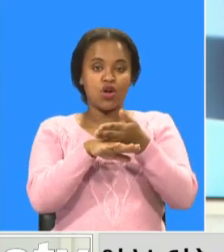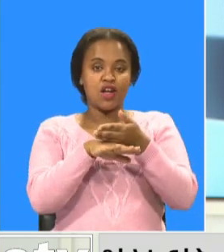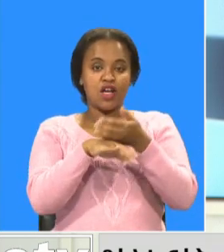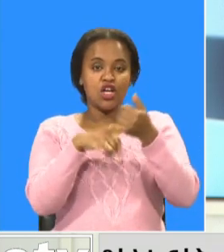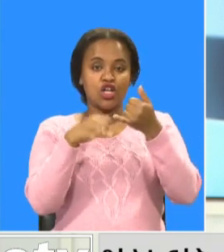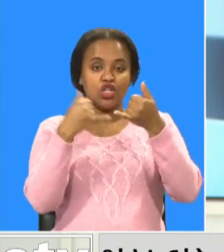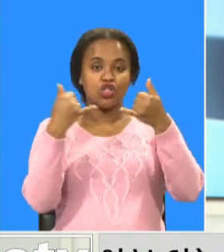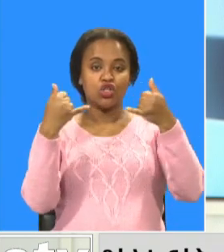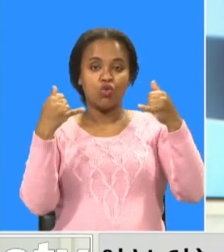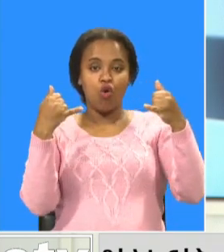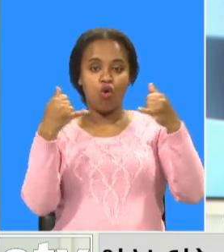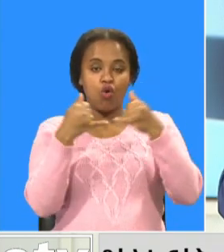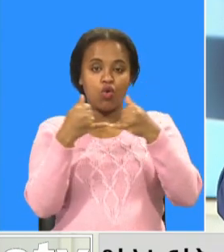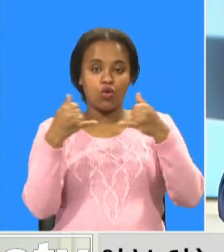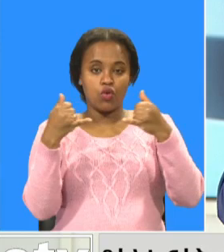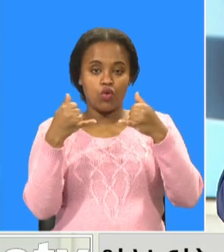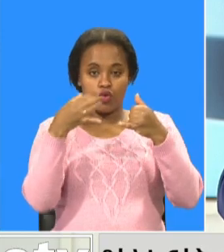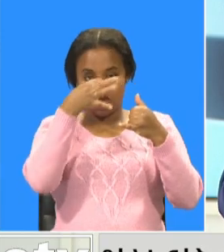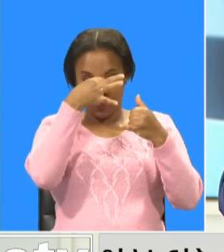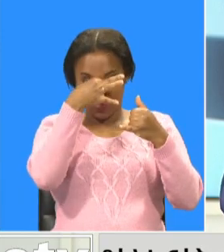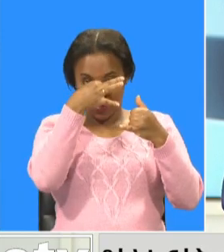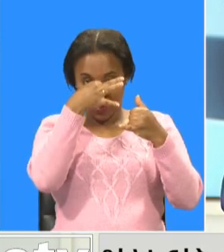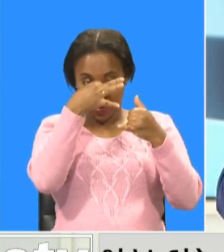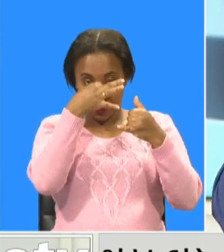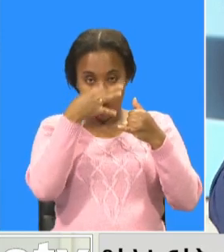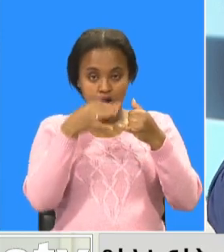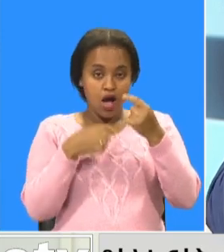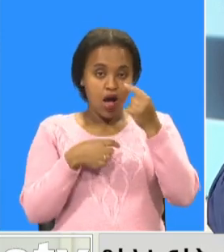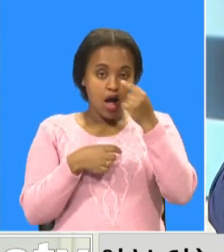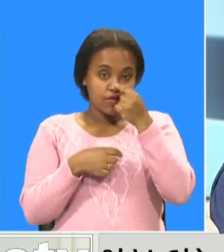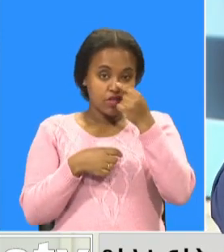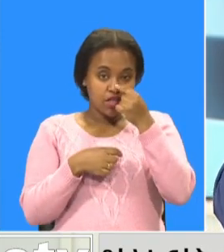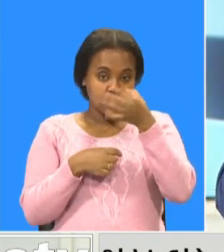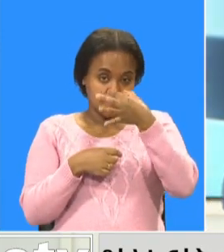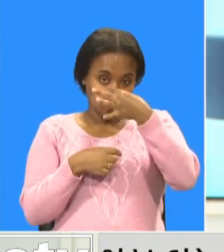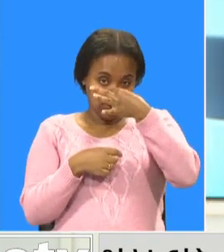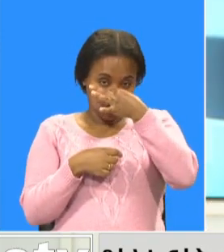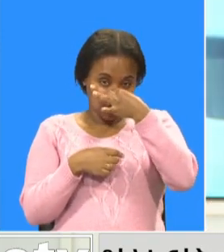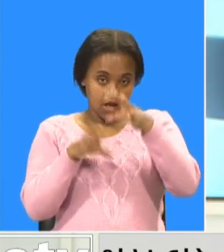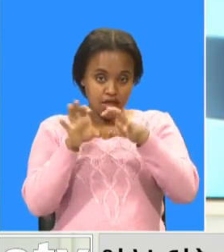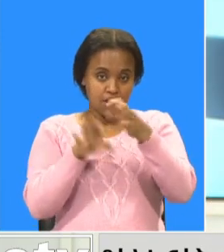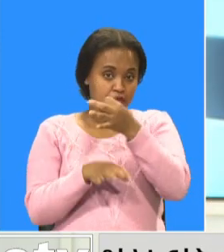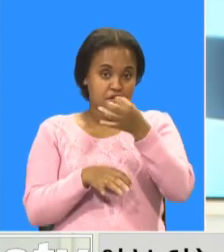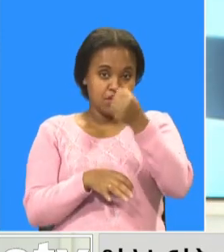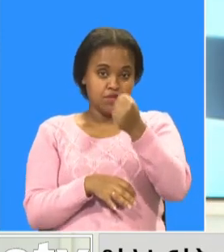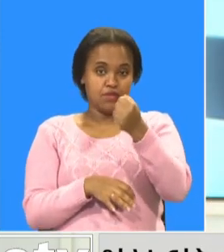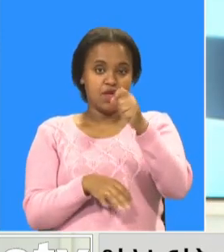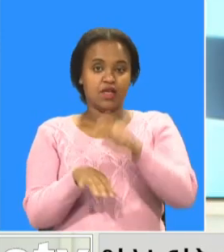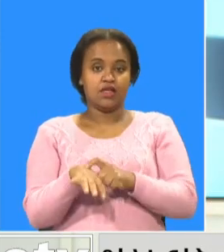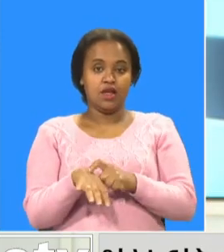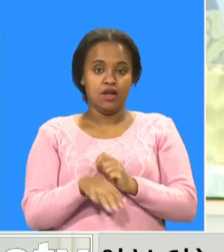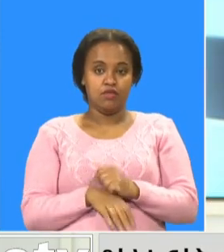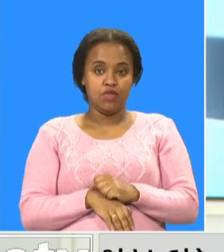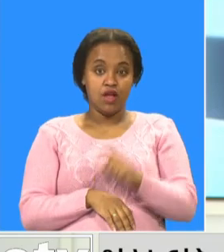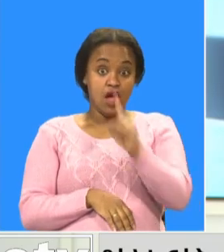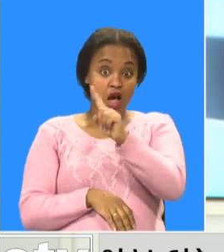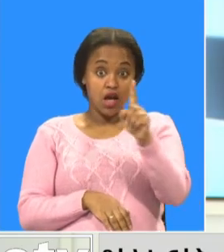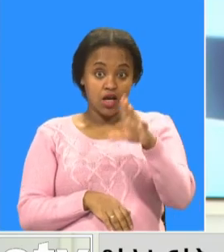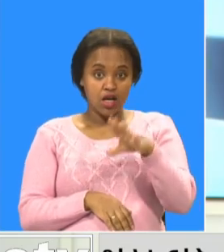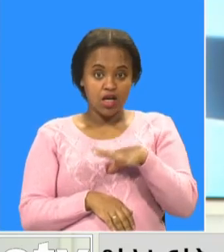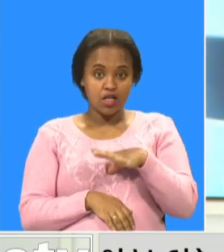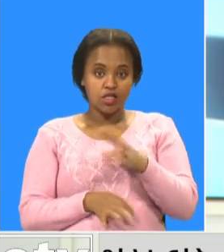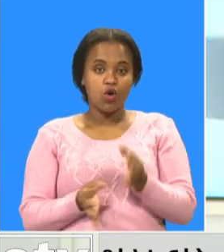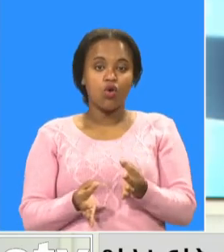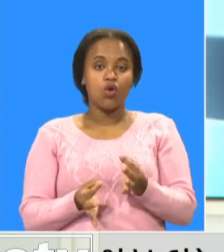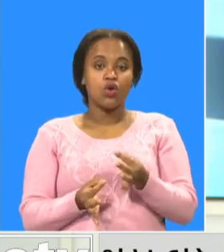ነግ መሰል ነገር አለ። እዚህ ጋር ካስገባን በኋላ አፍንጫችንን ጫን አድርገን በደንብ ማስያዝ አለብን። አንዳንድ ሰው